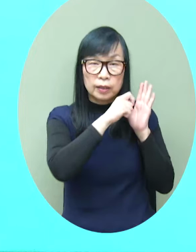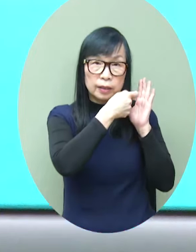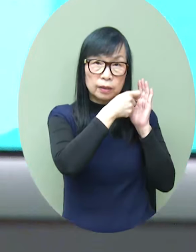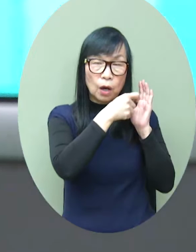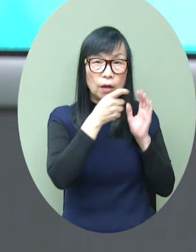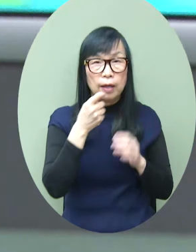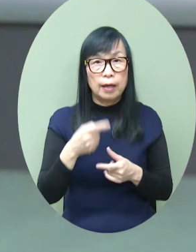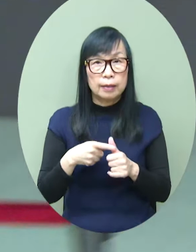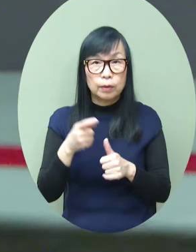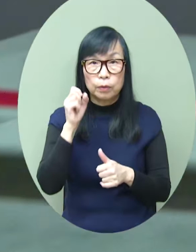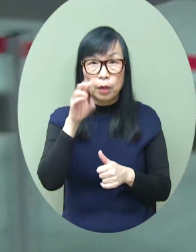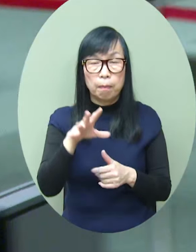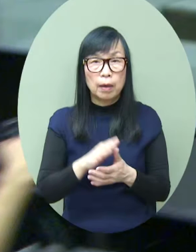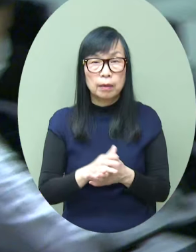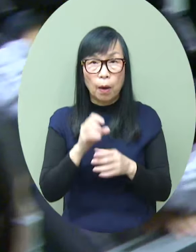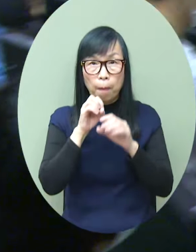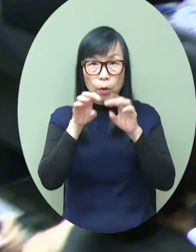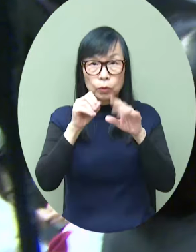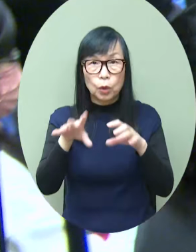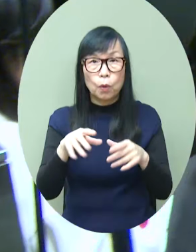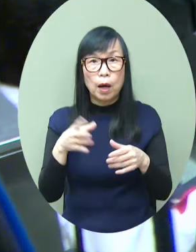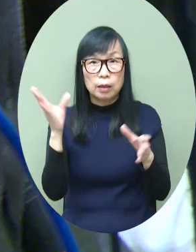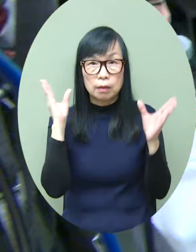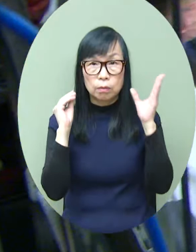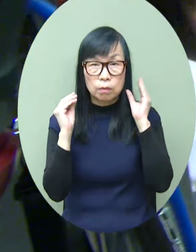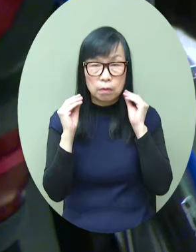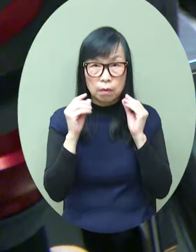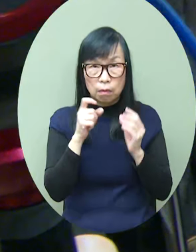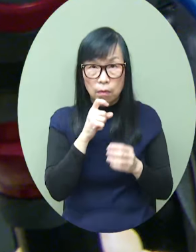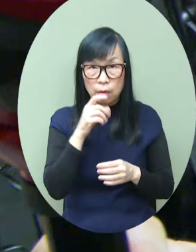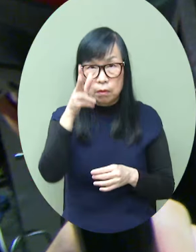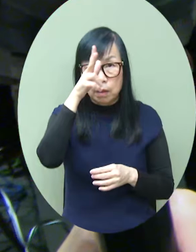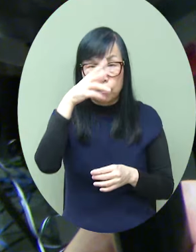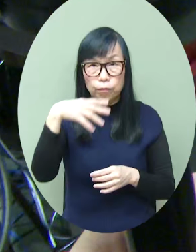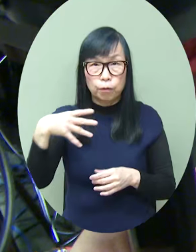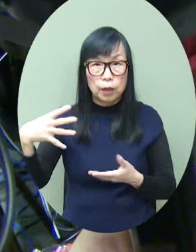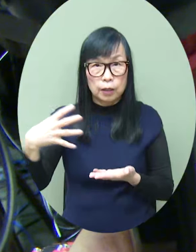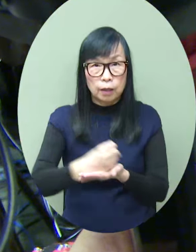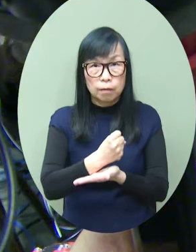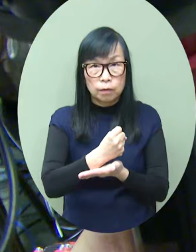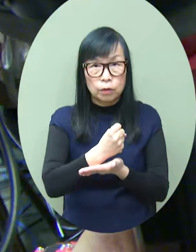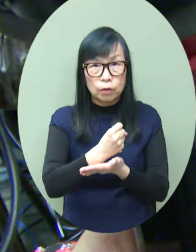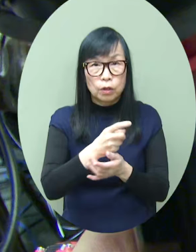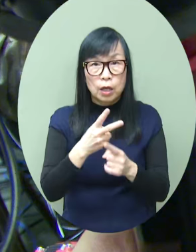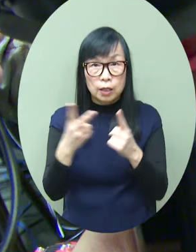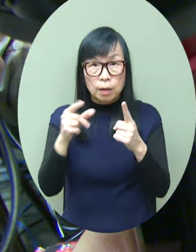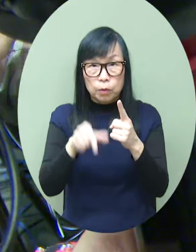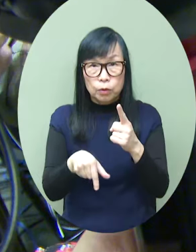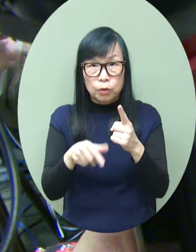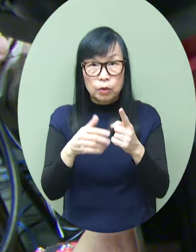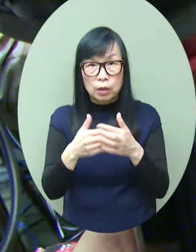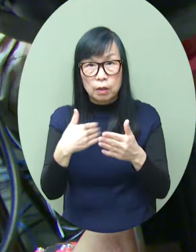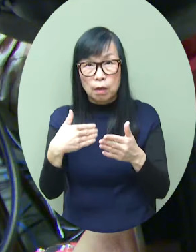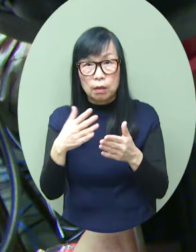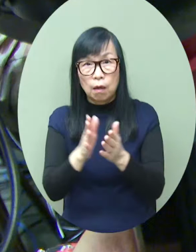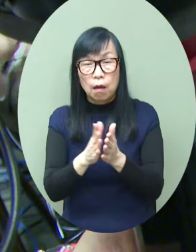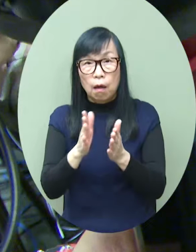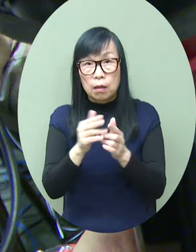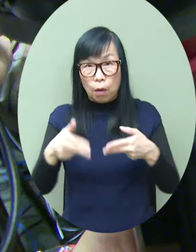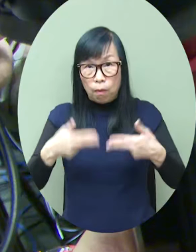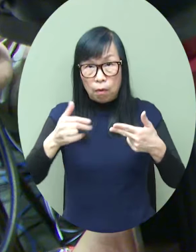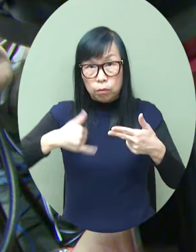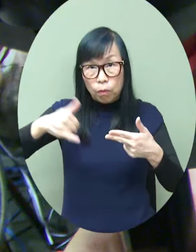就想問一下，即係都有報道引述消息咧，就話政府會極力爭取在12月之前就首階段通關啊。